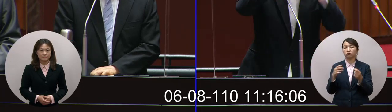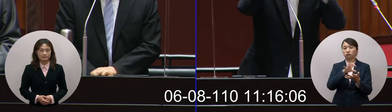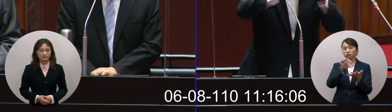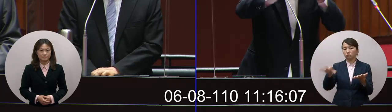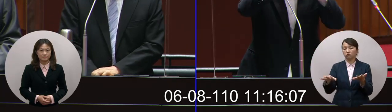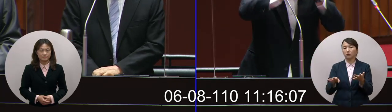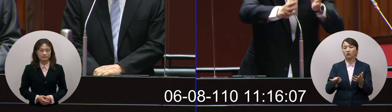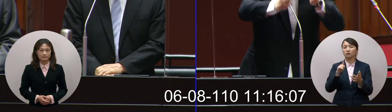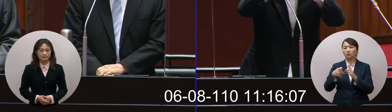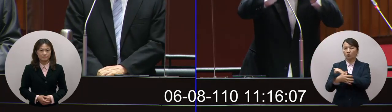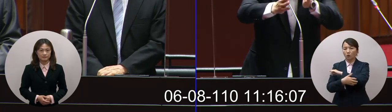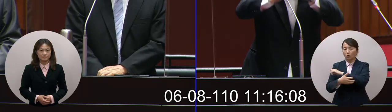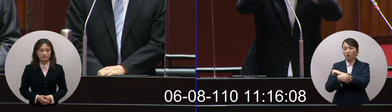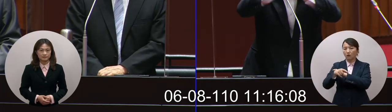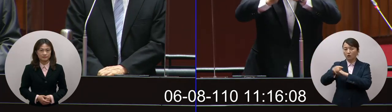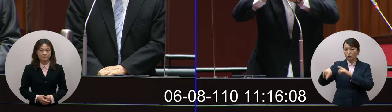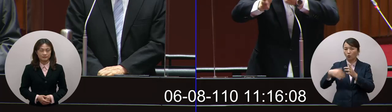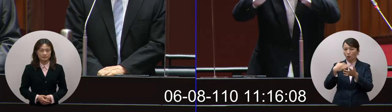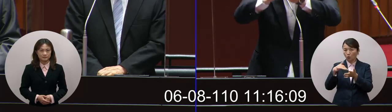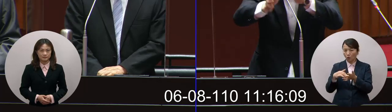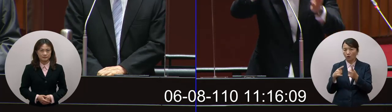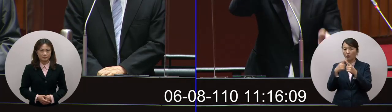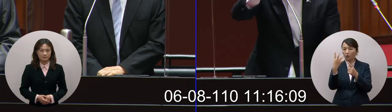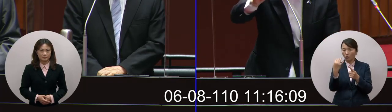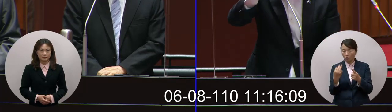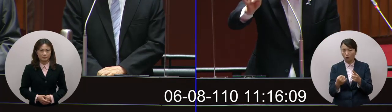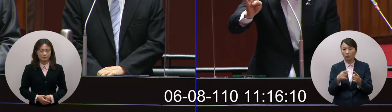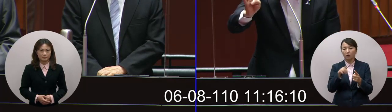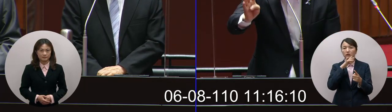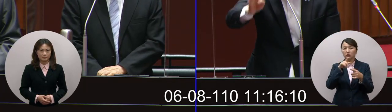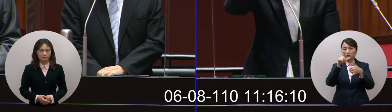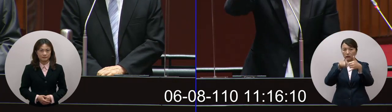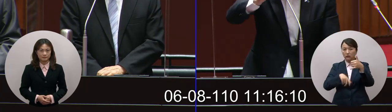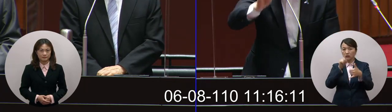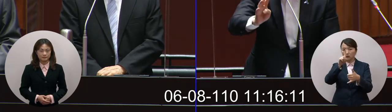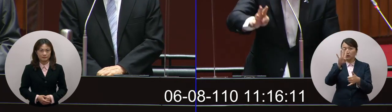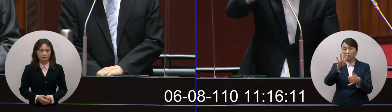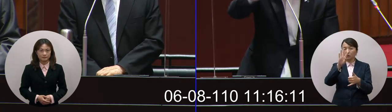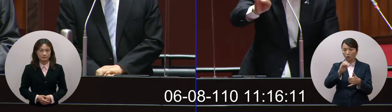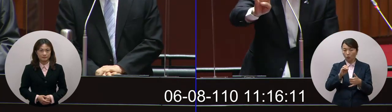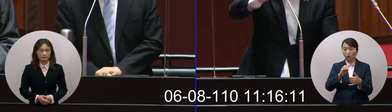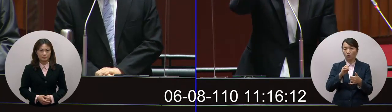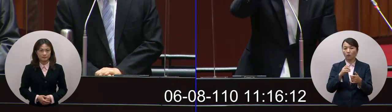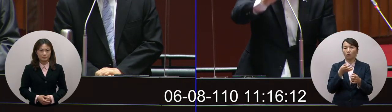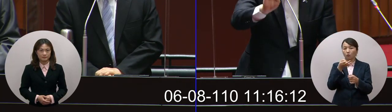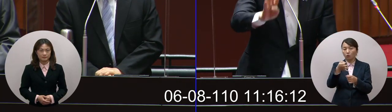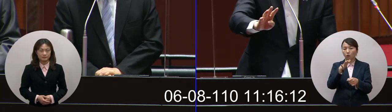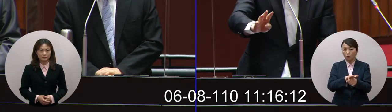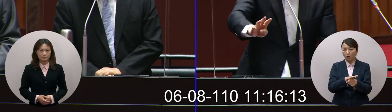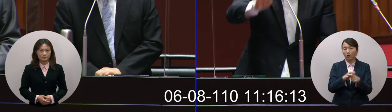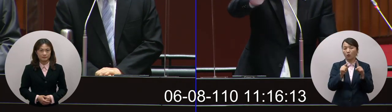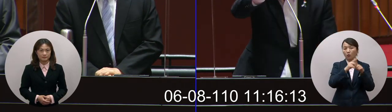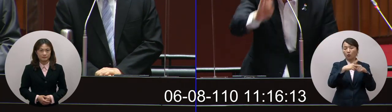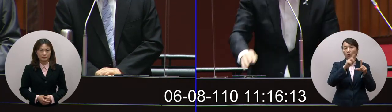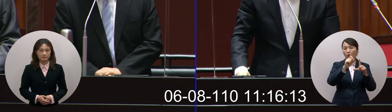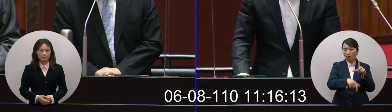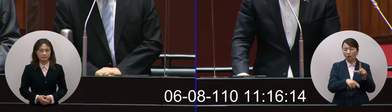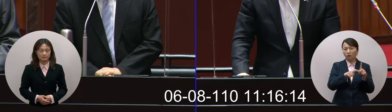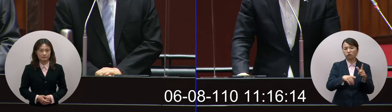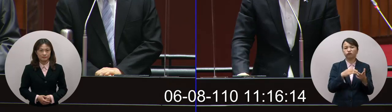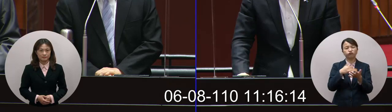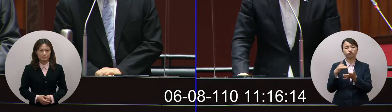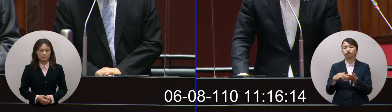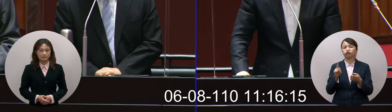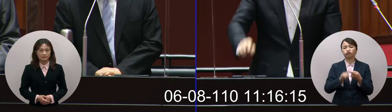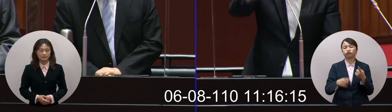我们是用受雇者为单位人数来发放一个人40000，但事实上这40000对中小企业啊，成家都不